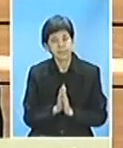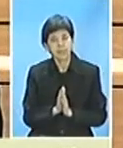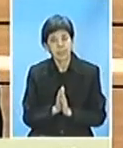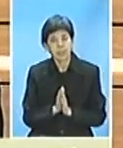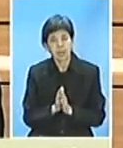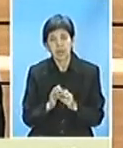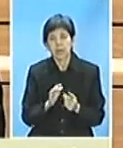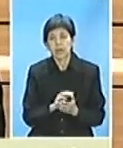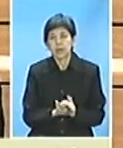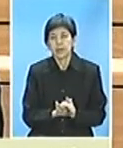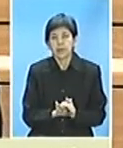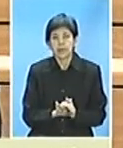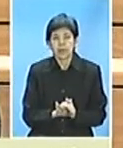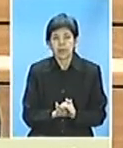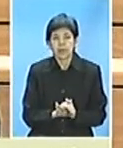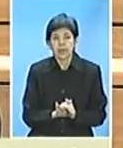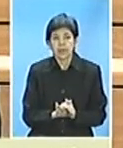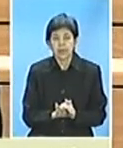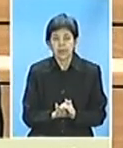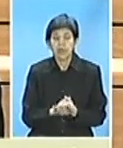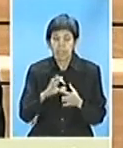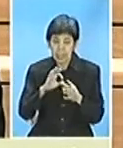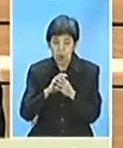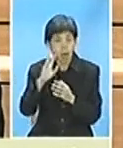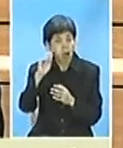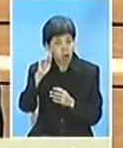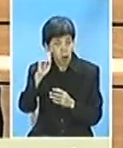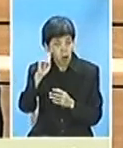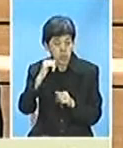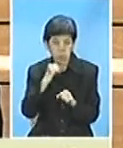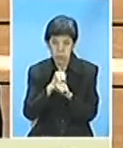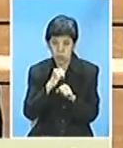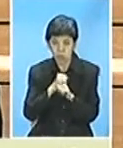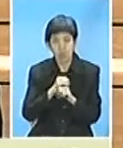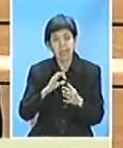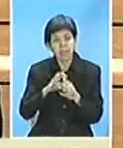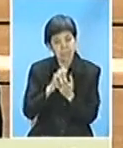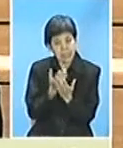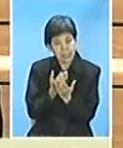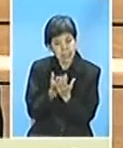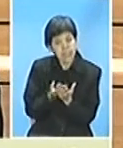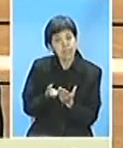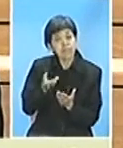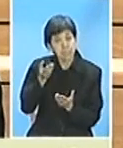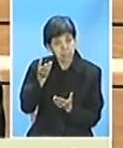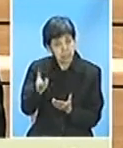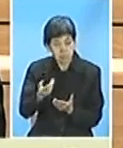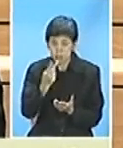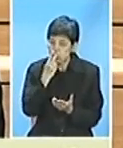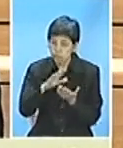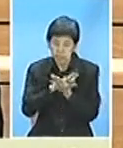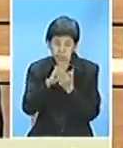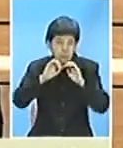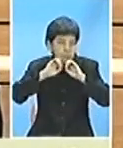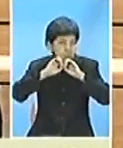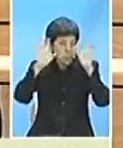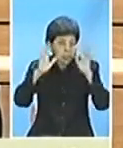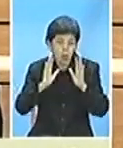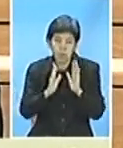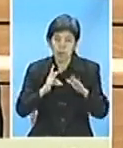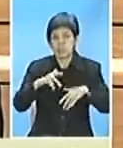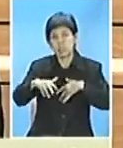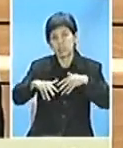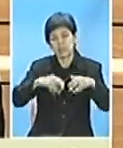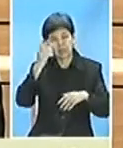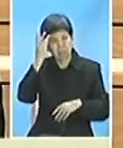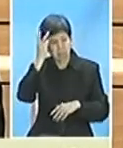อีกเรื่องหนึ่งครับท่านประธานครับข้อมูลข่าวสารเกี่ยวกับเรื่องของการชดเชยเงินนั้นไม่ชัดเจนครับพี่น้องประชาชน